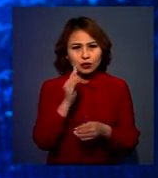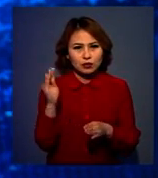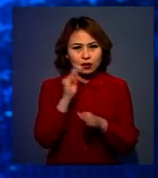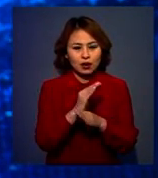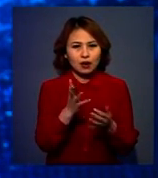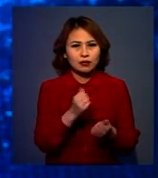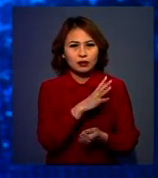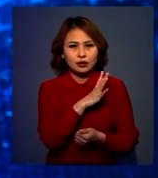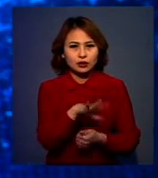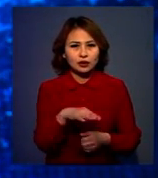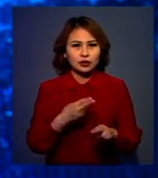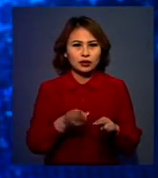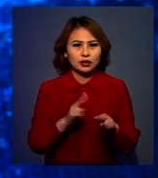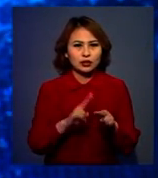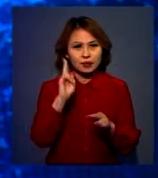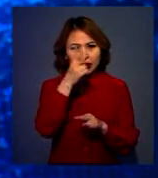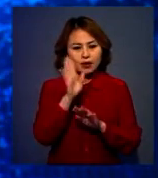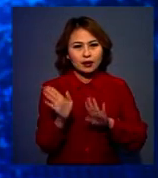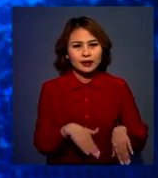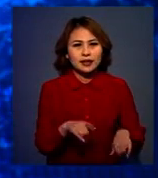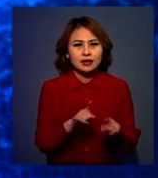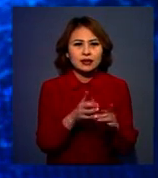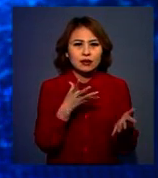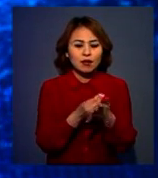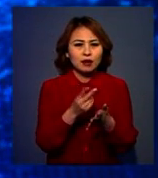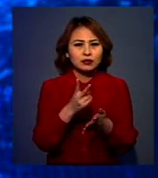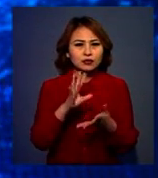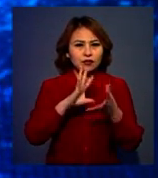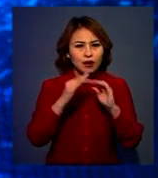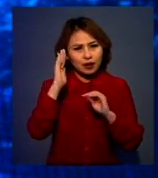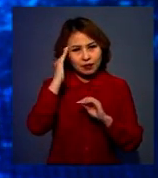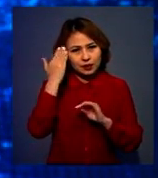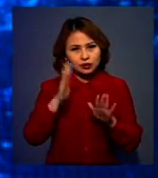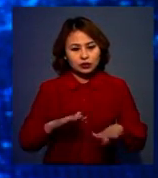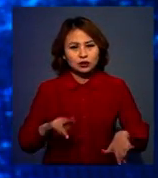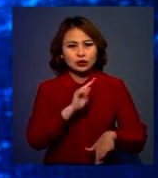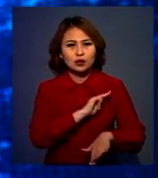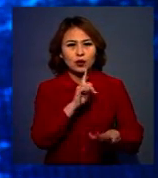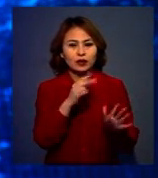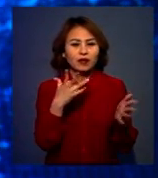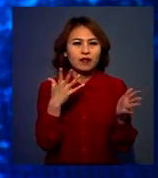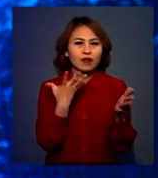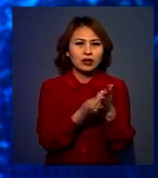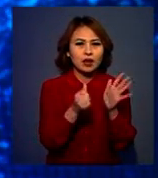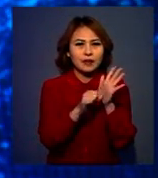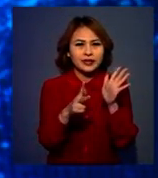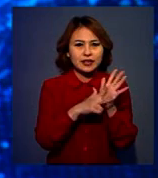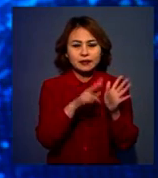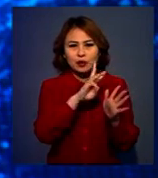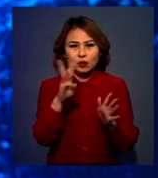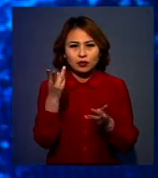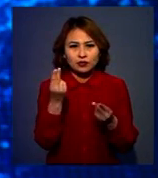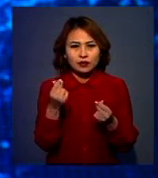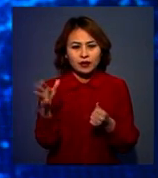қосымша үстемақыларын алмай келген. Олар 2 жылдан бері ақыл есі кем балалармен жұмыс істегеніне төленетін 68 миллион